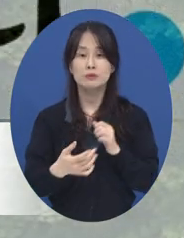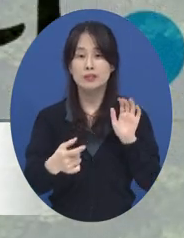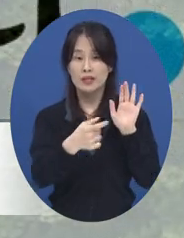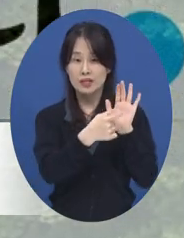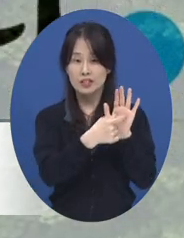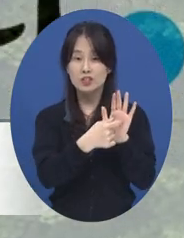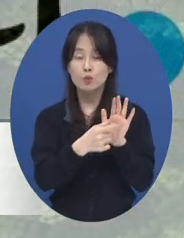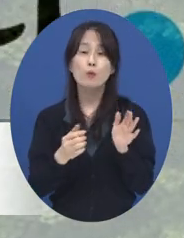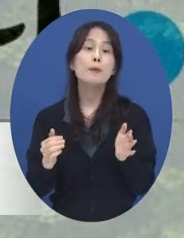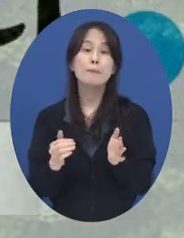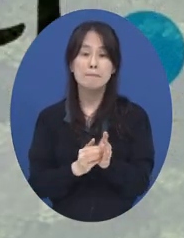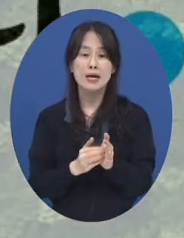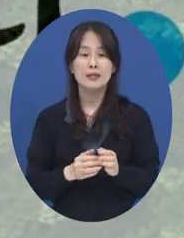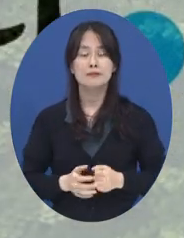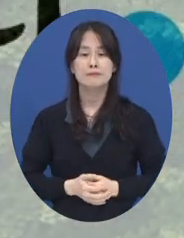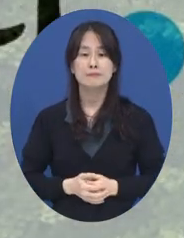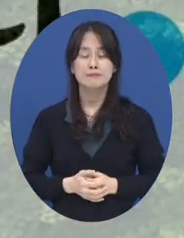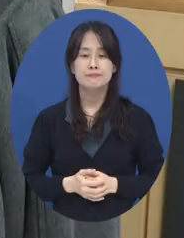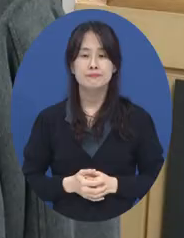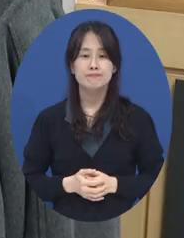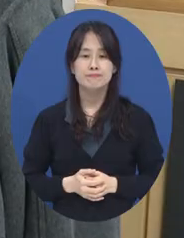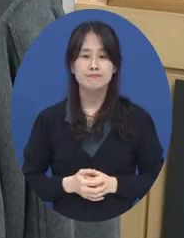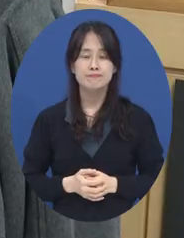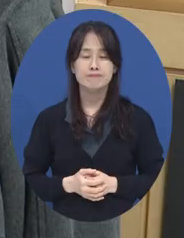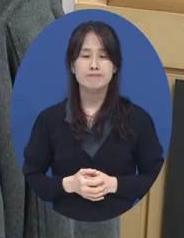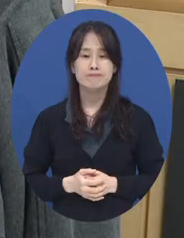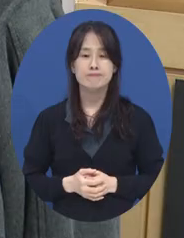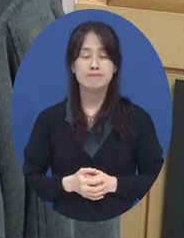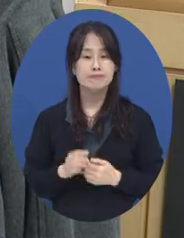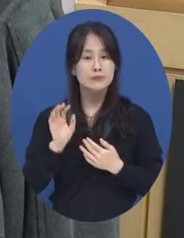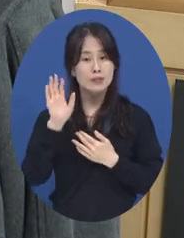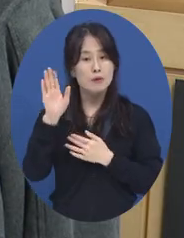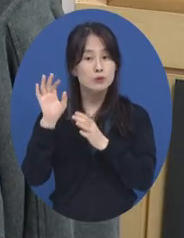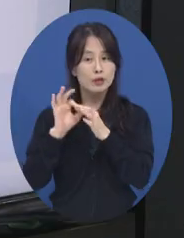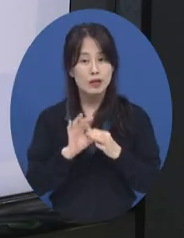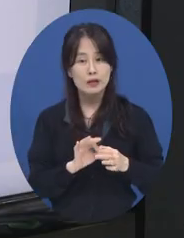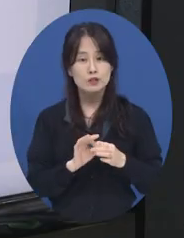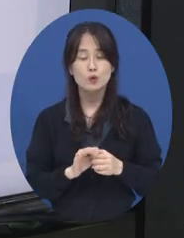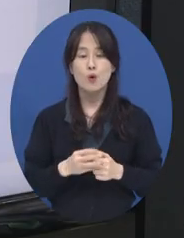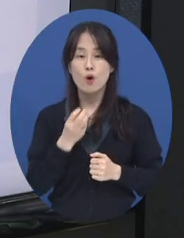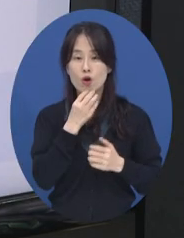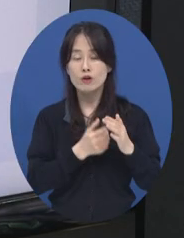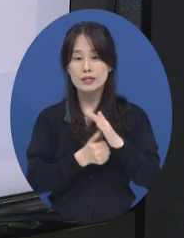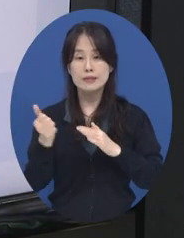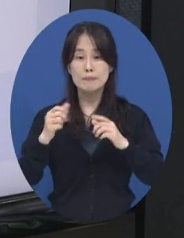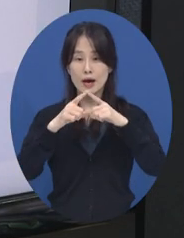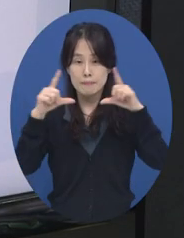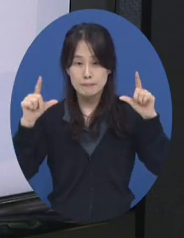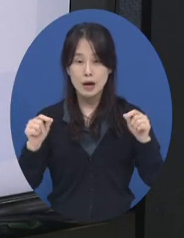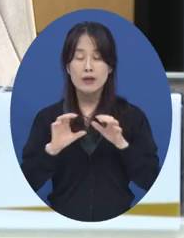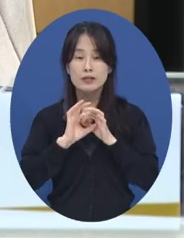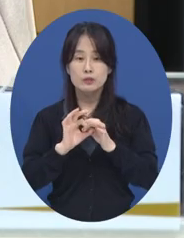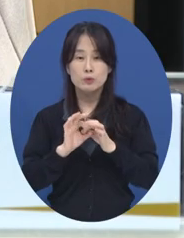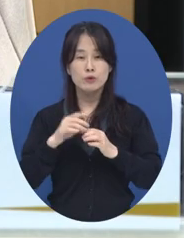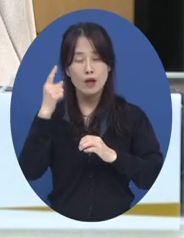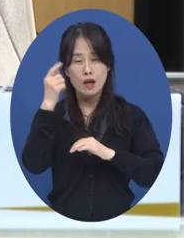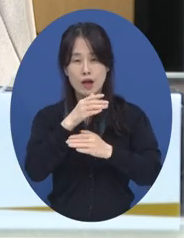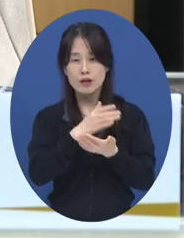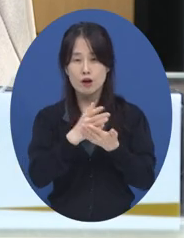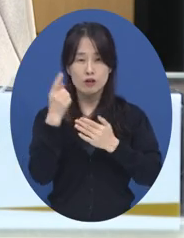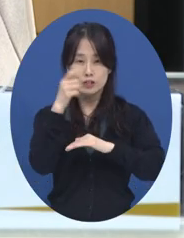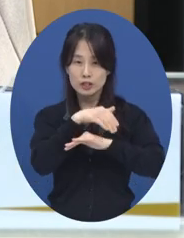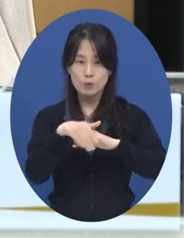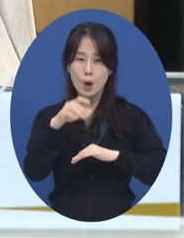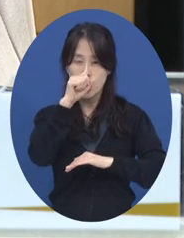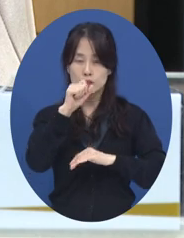메시지를 담아낸 경기 희망 글판. 경기도는 앞으로도 경기 희망 글판을 통해 다채로운 기획과 좋은